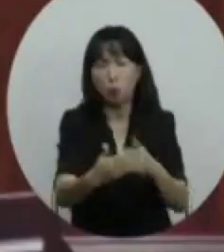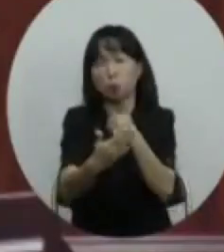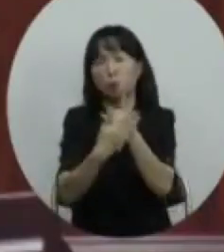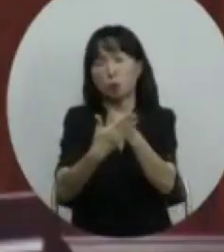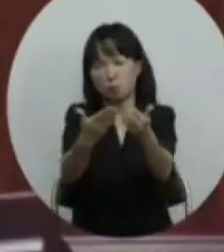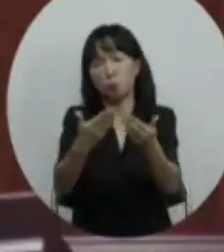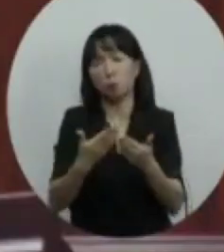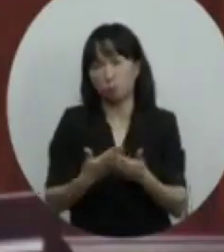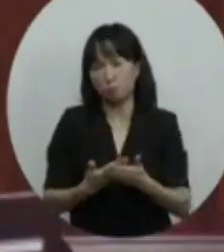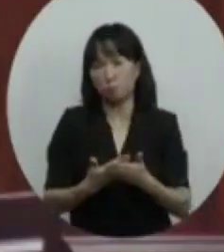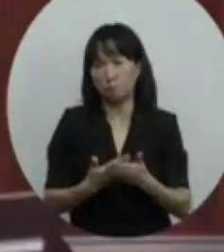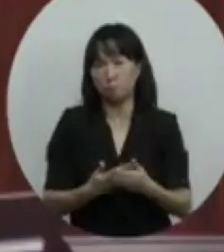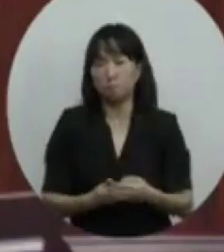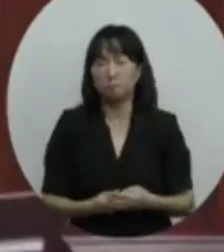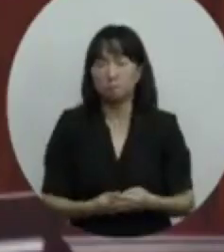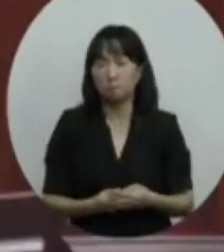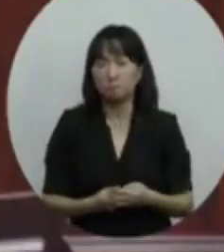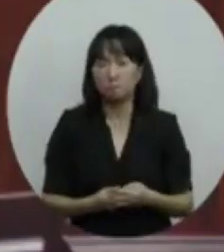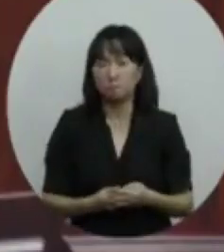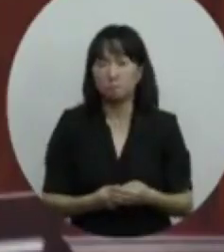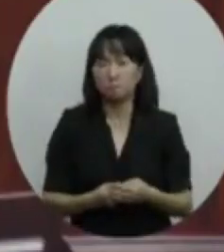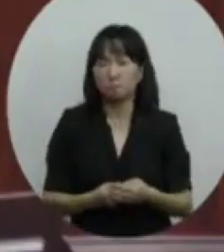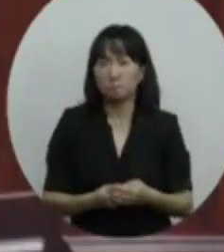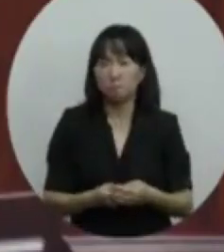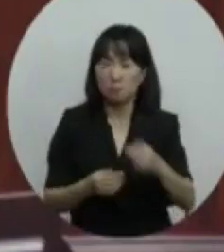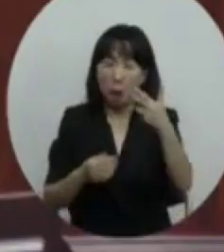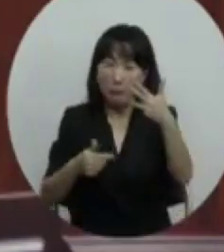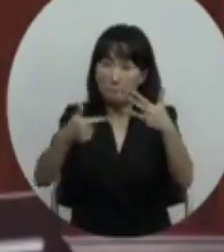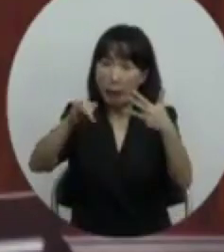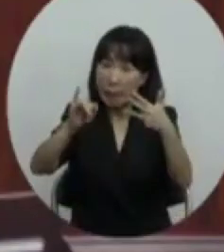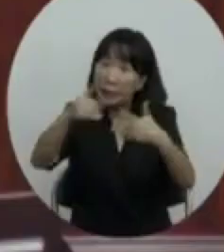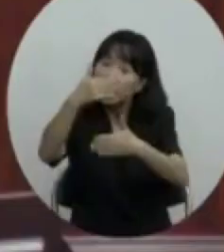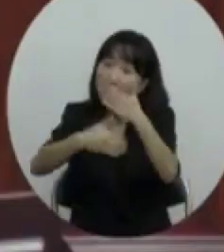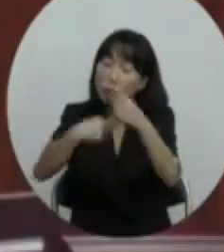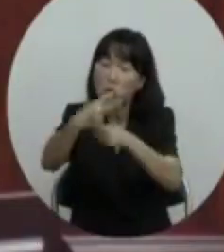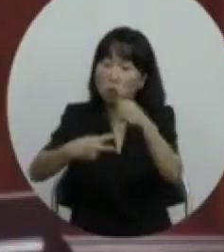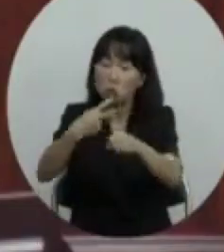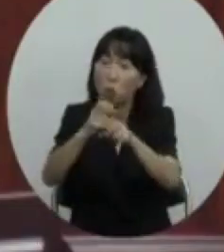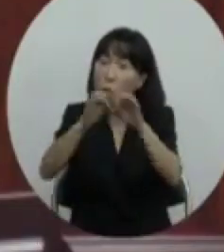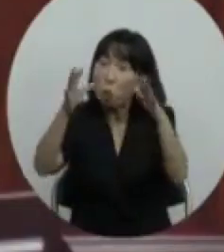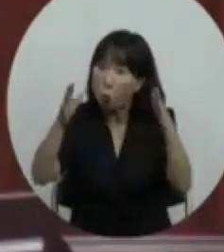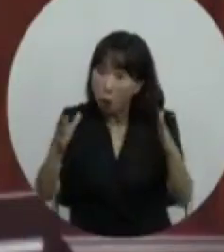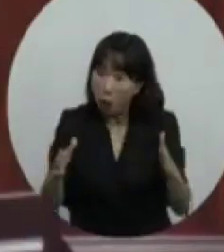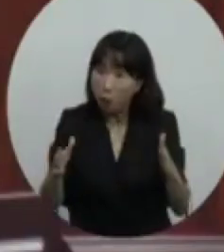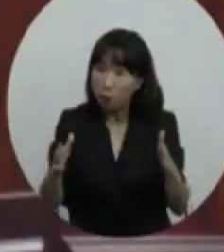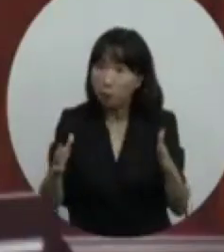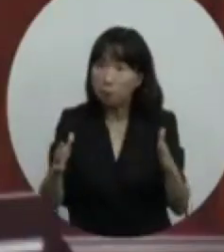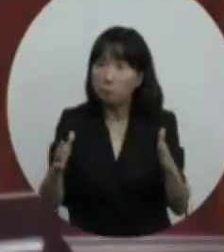보내주셨습니다. 민선 8기 남은 2년 동안